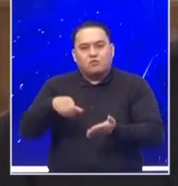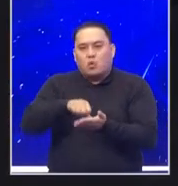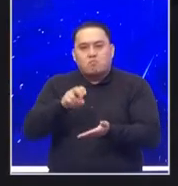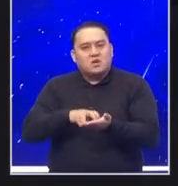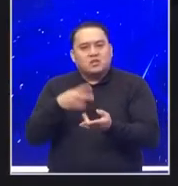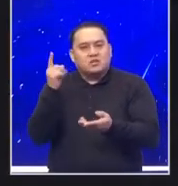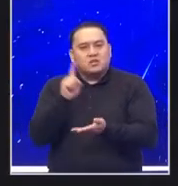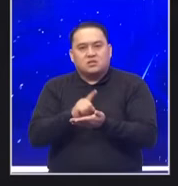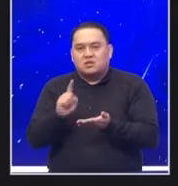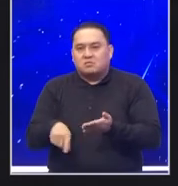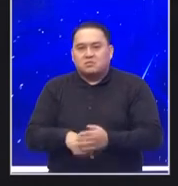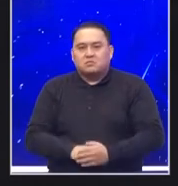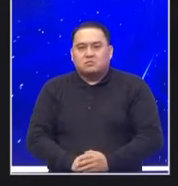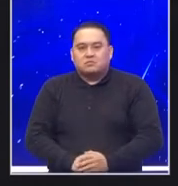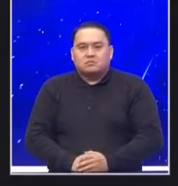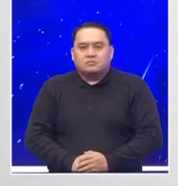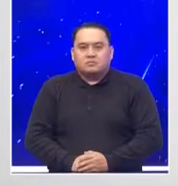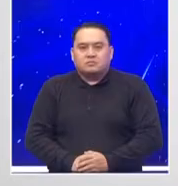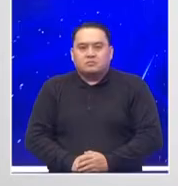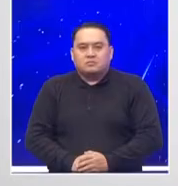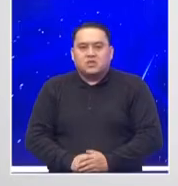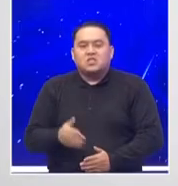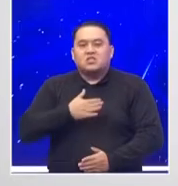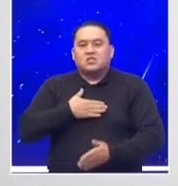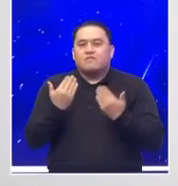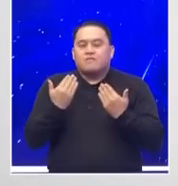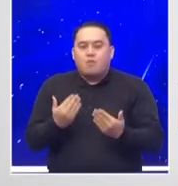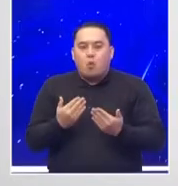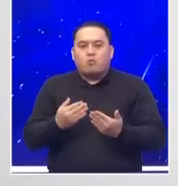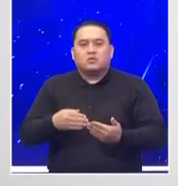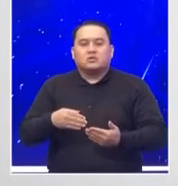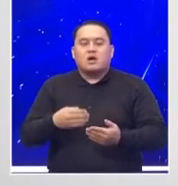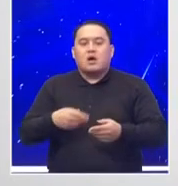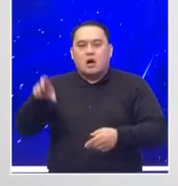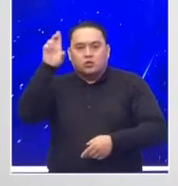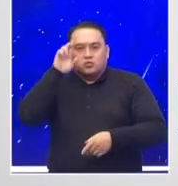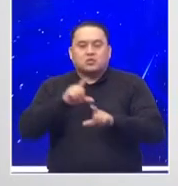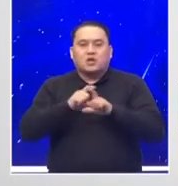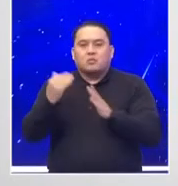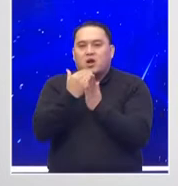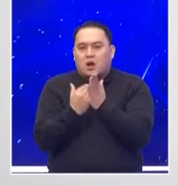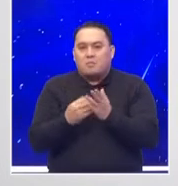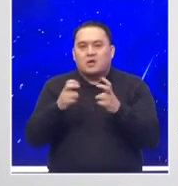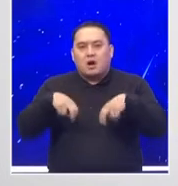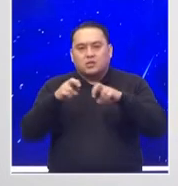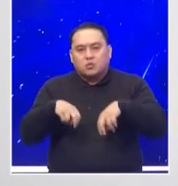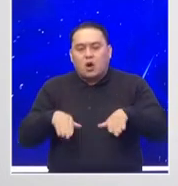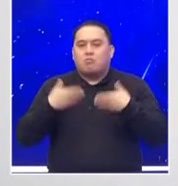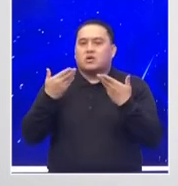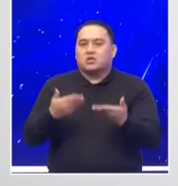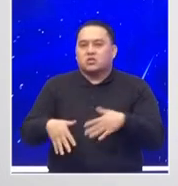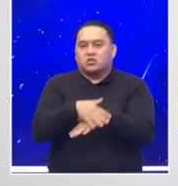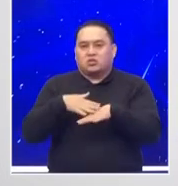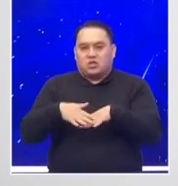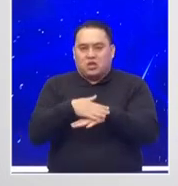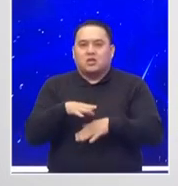сегодня в целом департамент по исполнении концепции приветствующие государство было рассмотрено обращение жителей